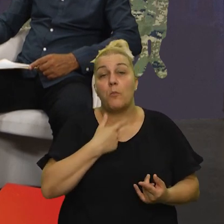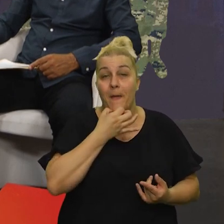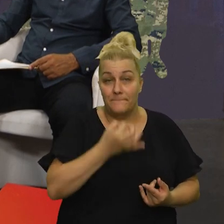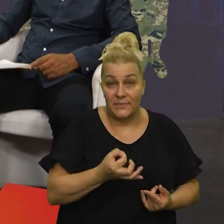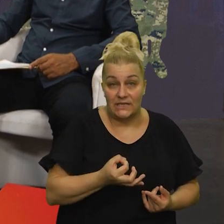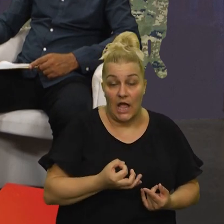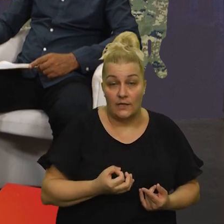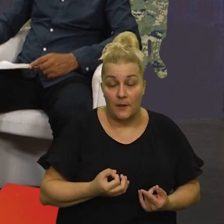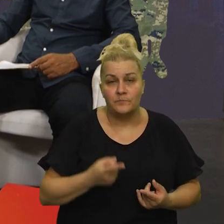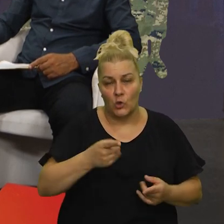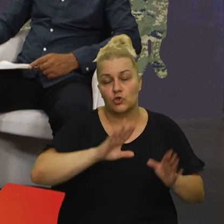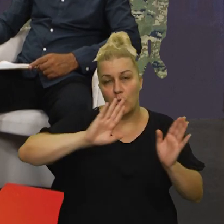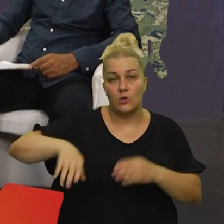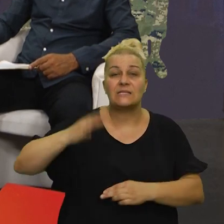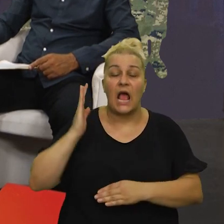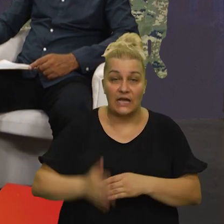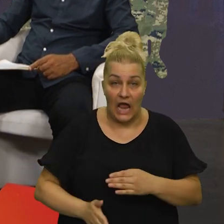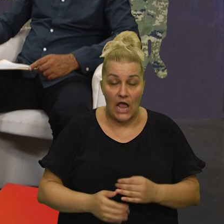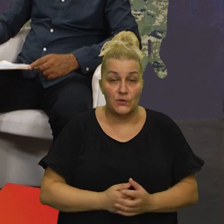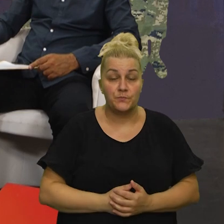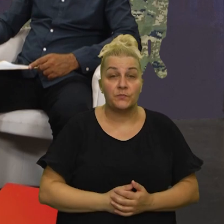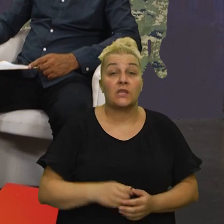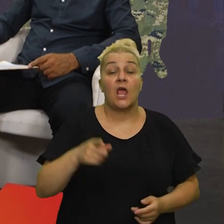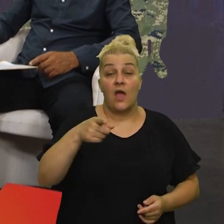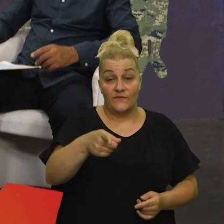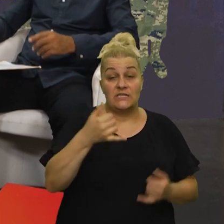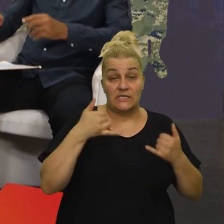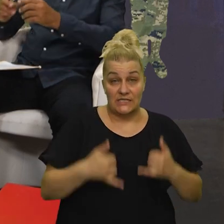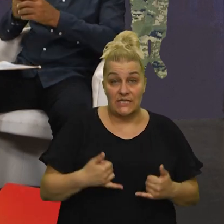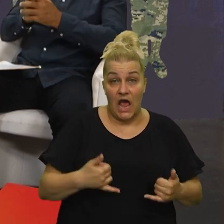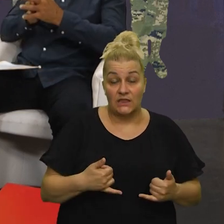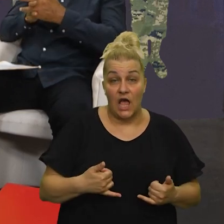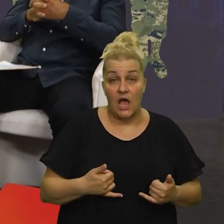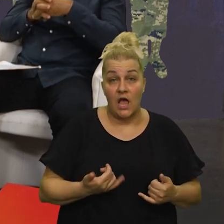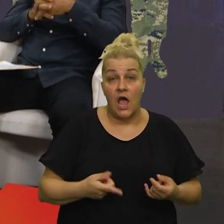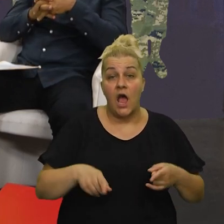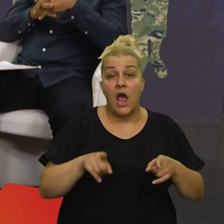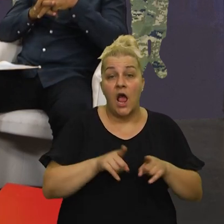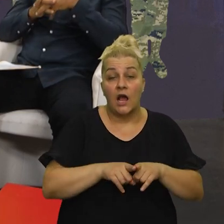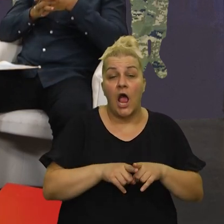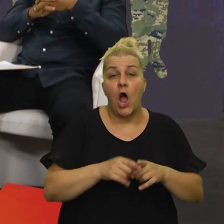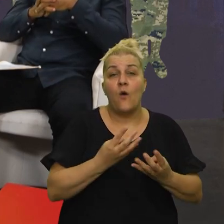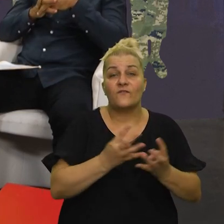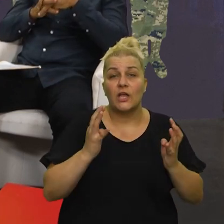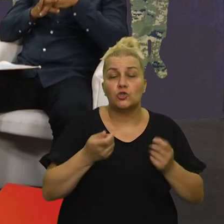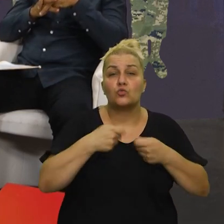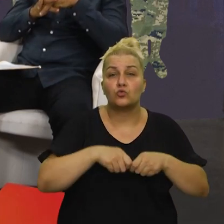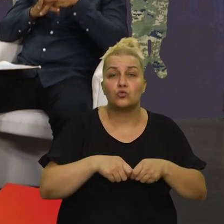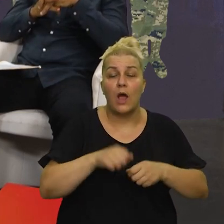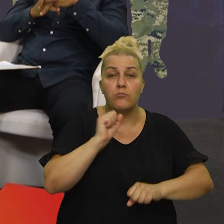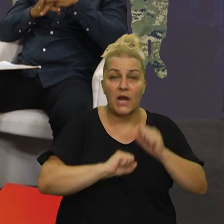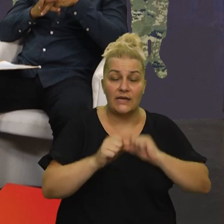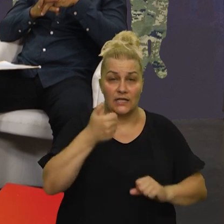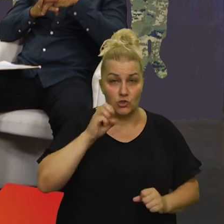Ajmo, ostavimo to za kraj. Vi sada ste u kao vijećnik udruzi Hrvatskih branitelja Domovinskog